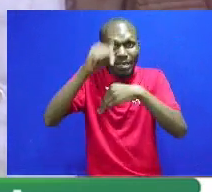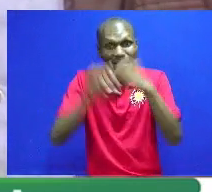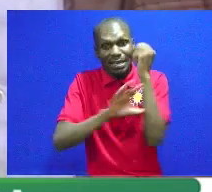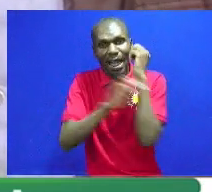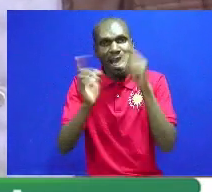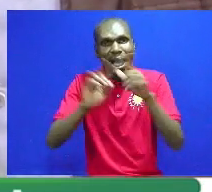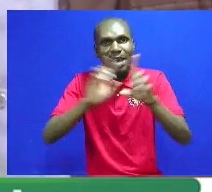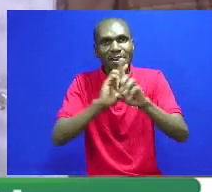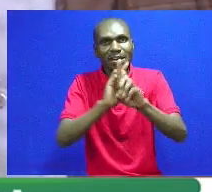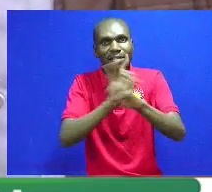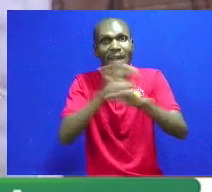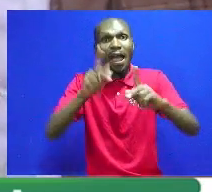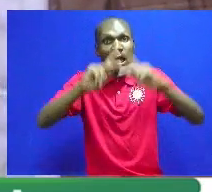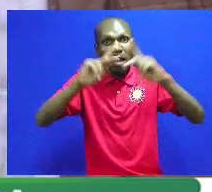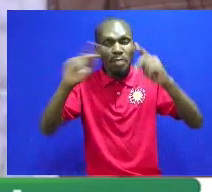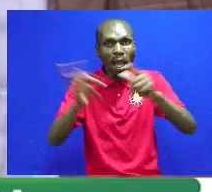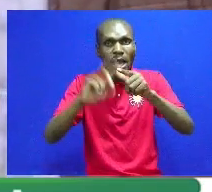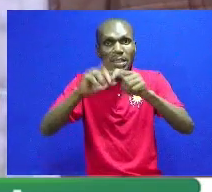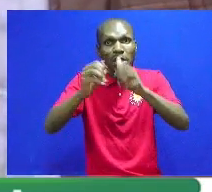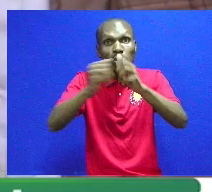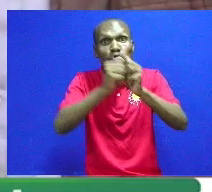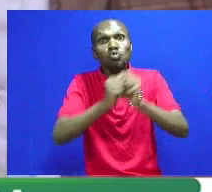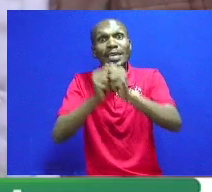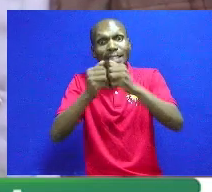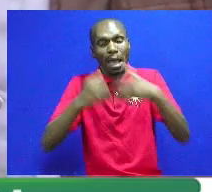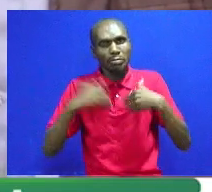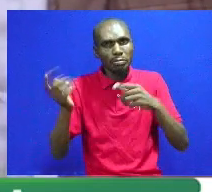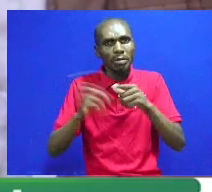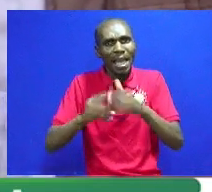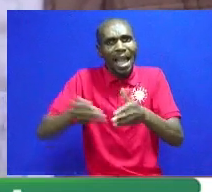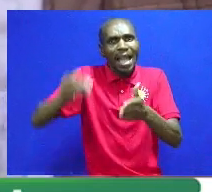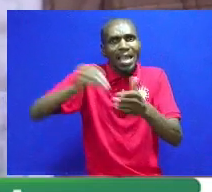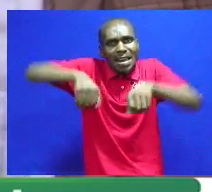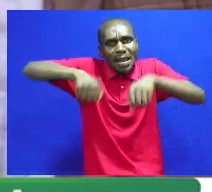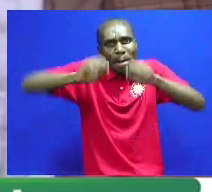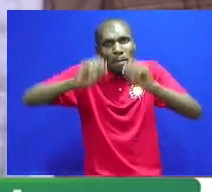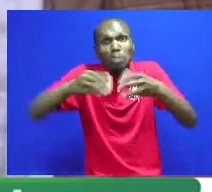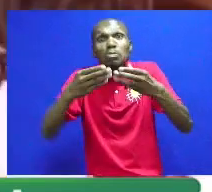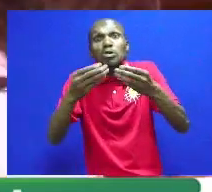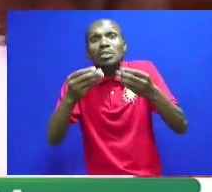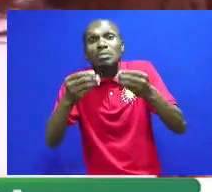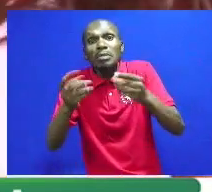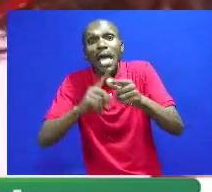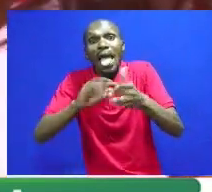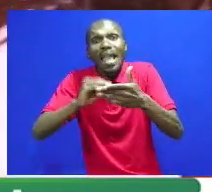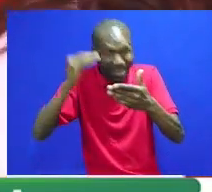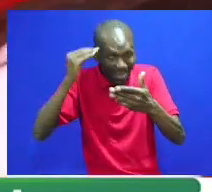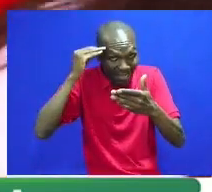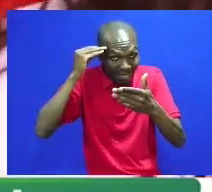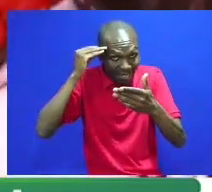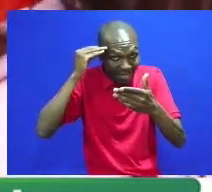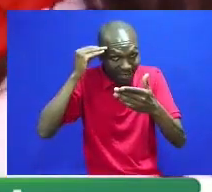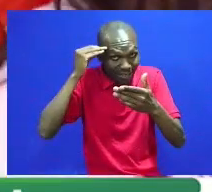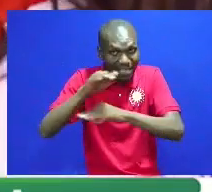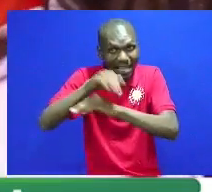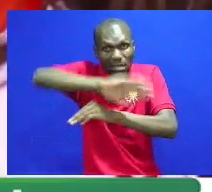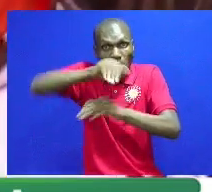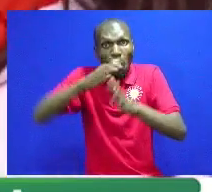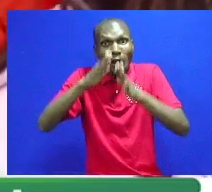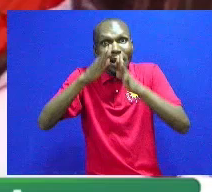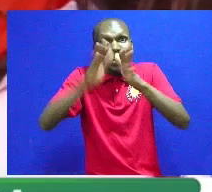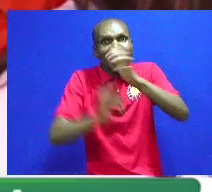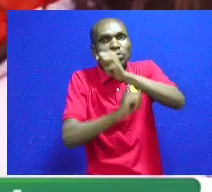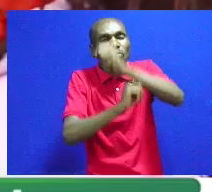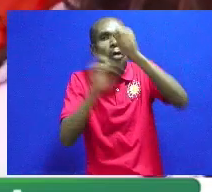different parts, nito nyare kutuwara togetherness, na andene nyare kumake easy, ama soma ito. Asiba sababa raiko basira